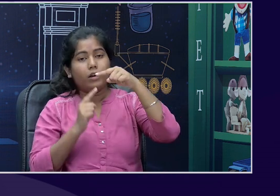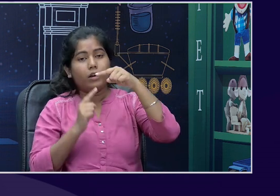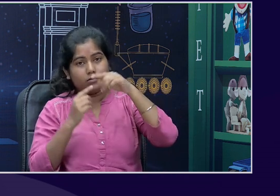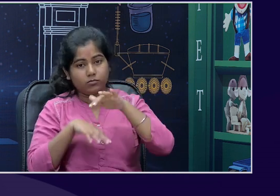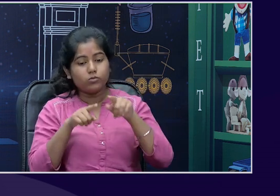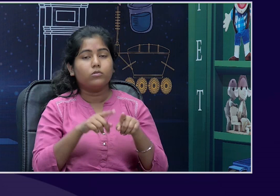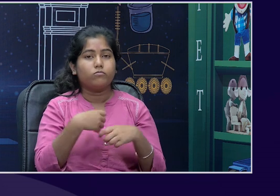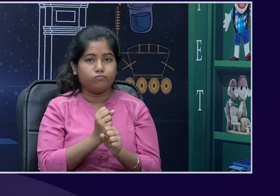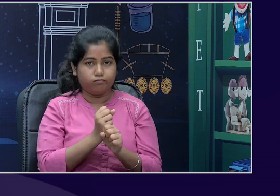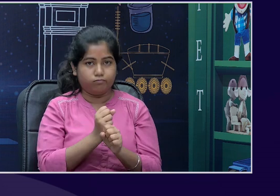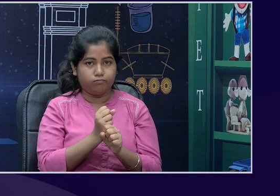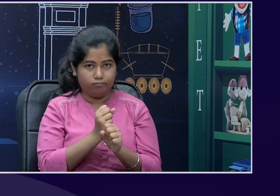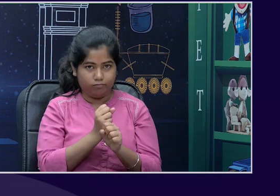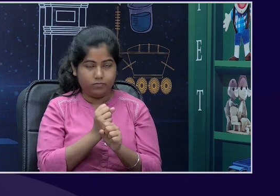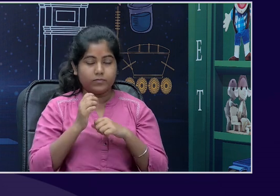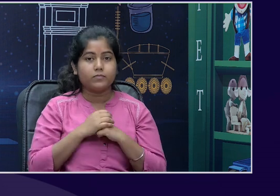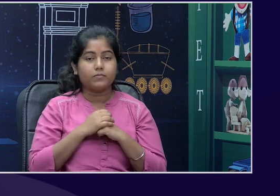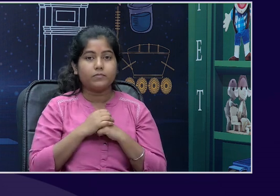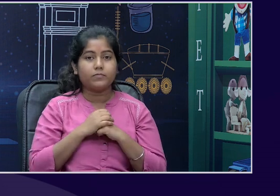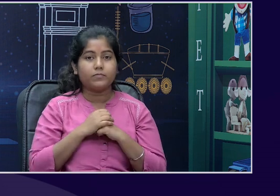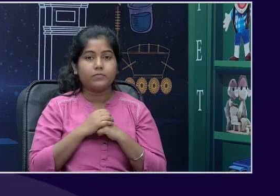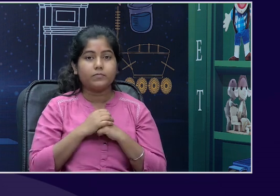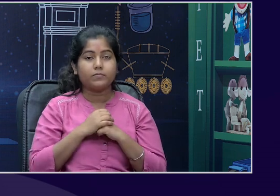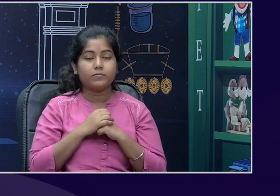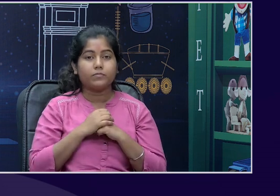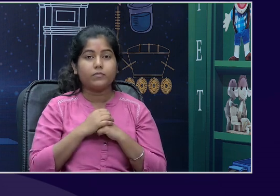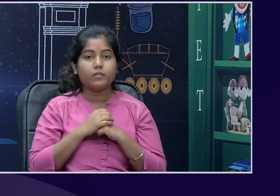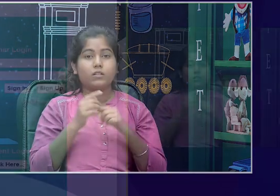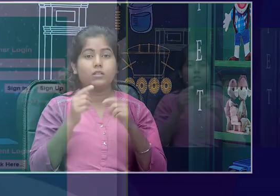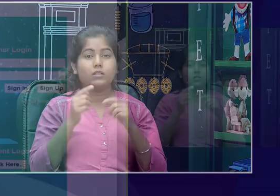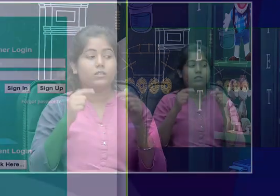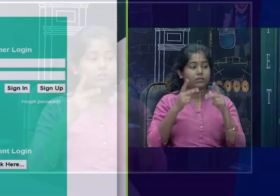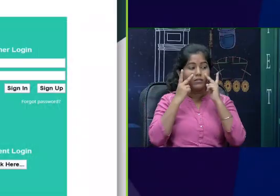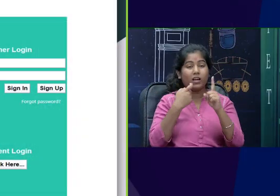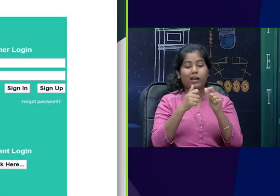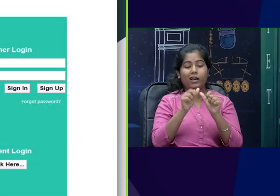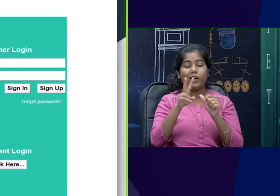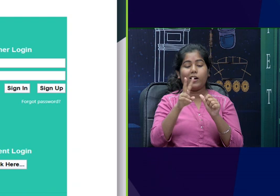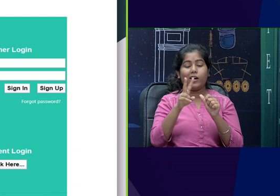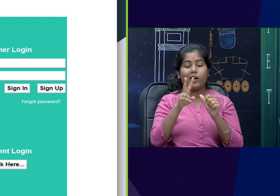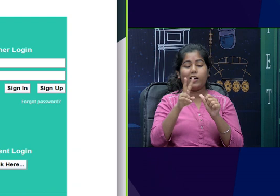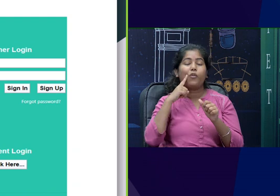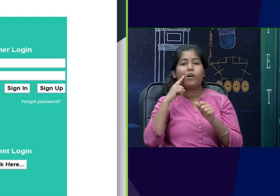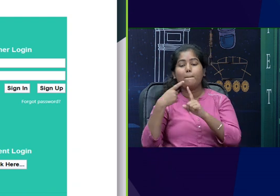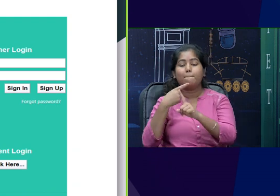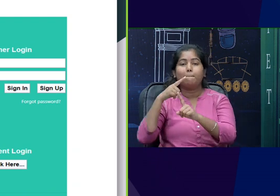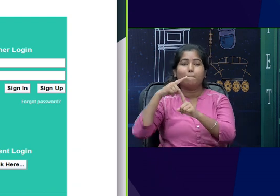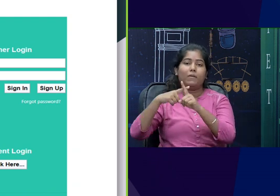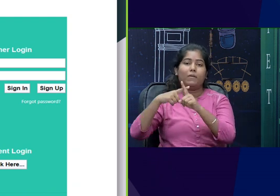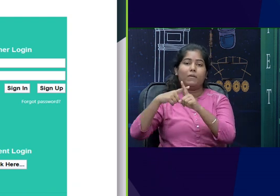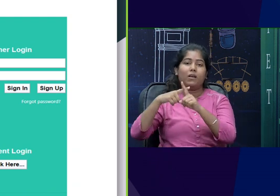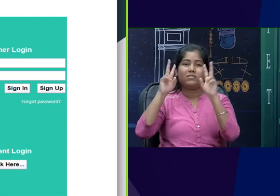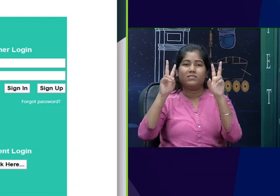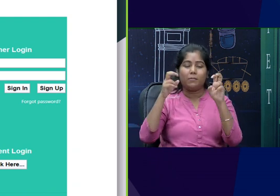उसके द्वारा। प्लीज आप नेक्स्ट स्लाइड में जाएंगे। तो इसका नाम है कवि प्लस। तो कवि प्लस में क्या होता